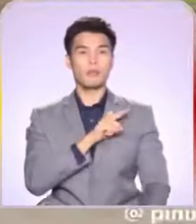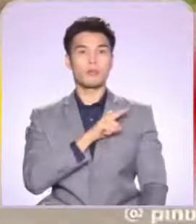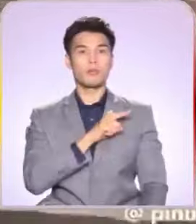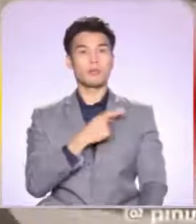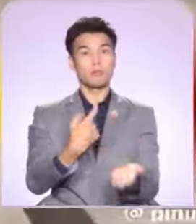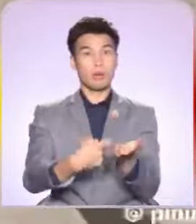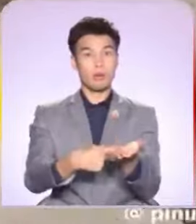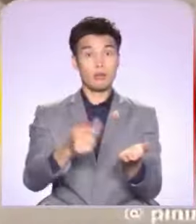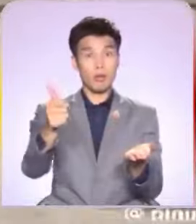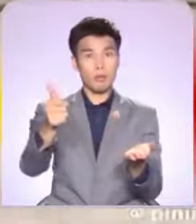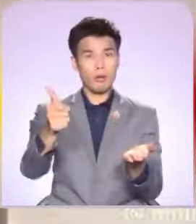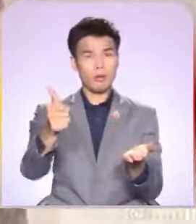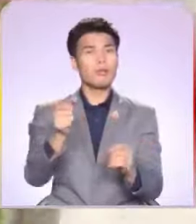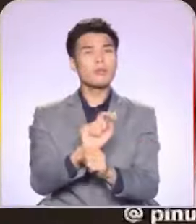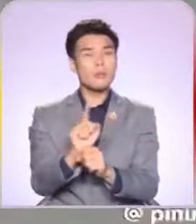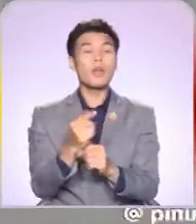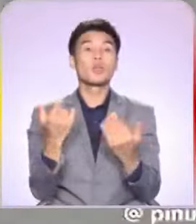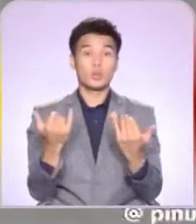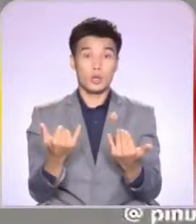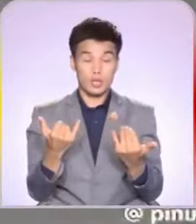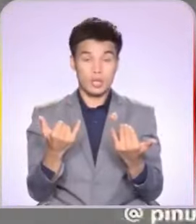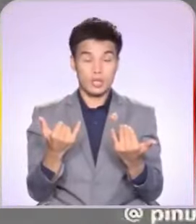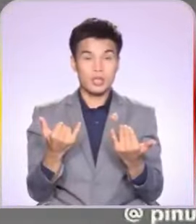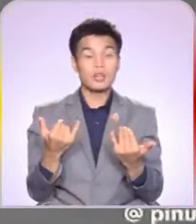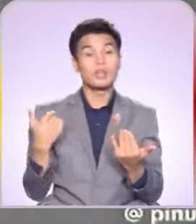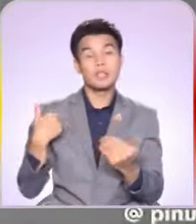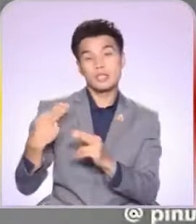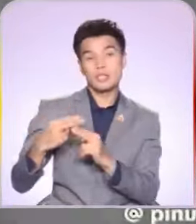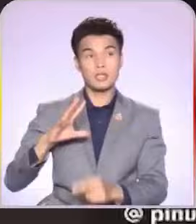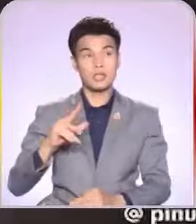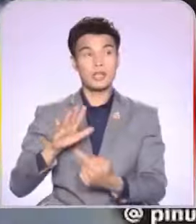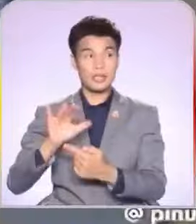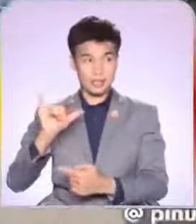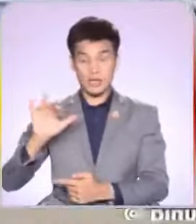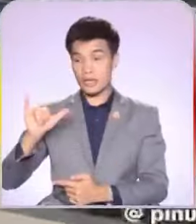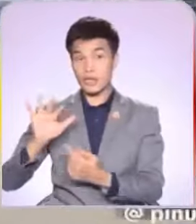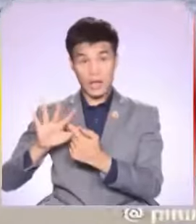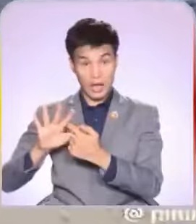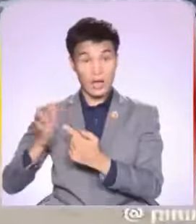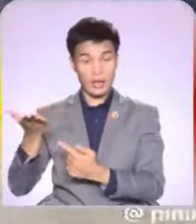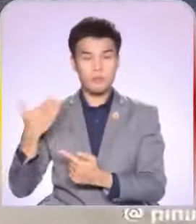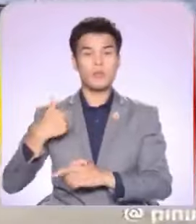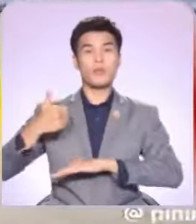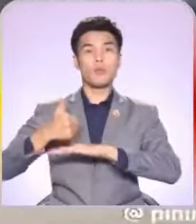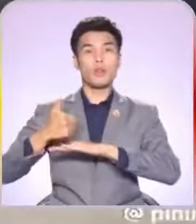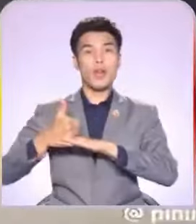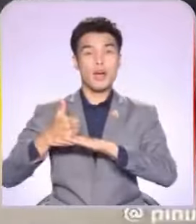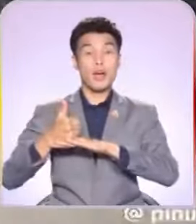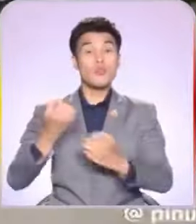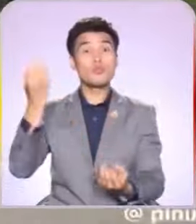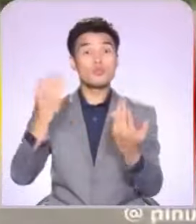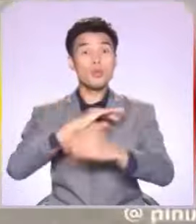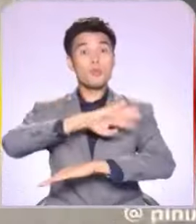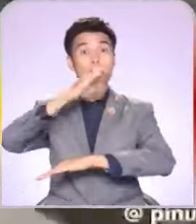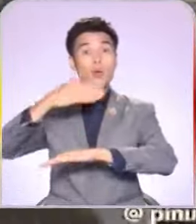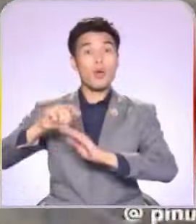ประกันได้ไหม ค่ะก็ทางด้านของนายชยาห้วยหงทองอะนะคะท่านเป็นหัวหน้าอุทยานแห่งชาติเขา